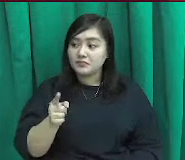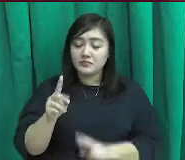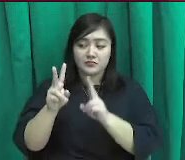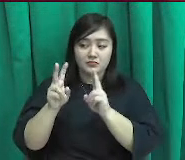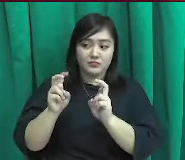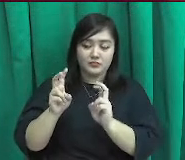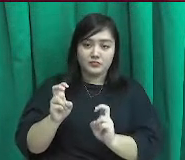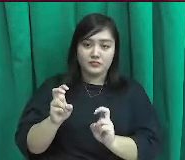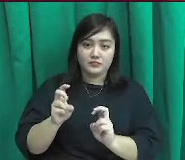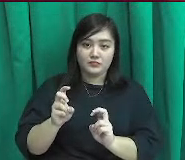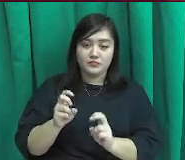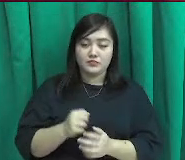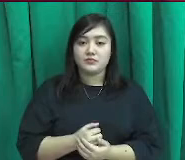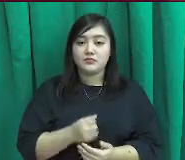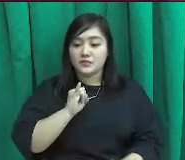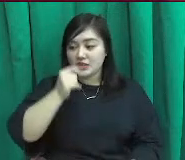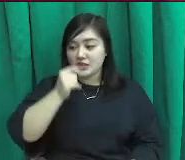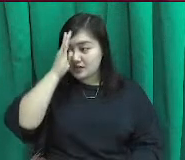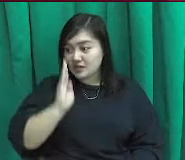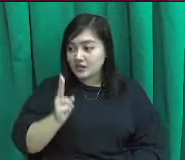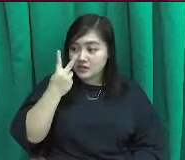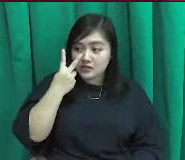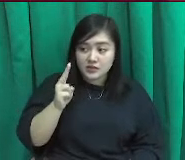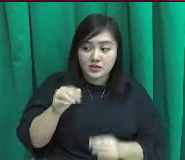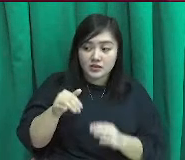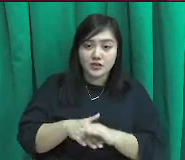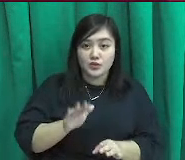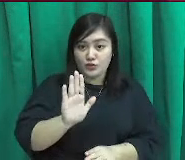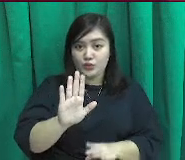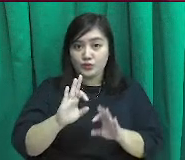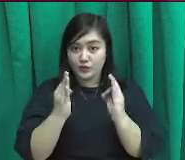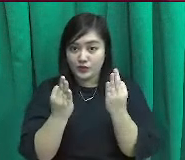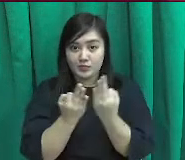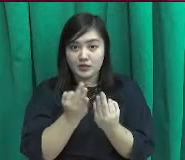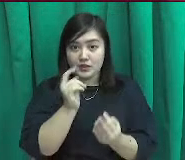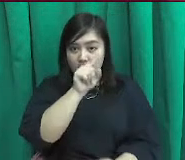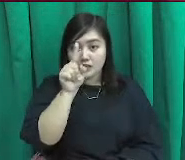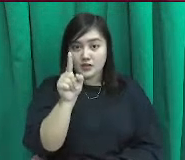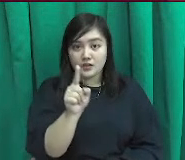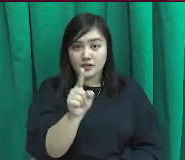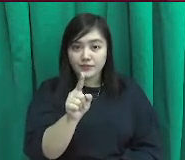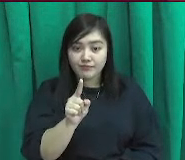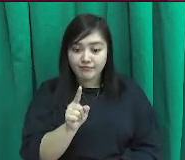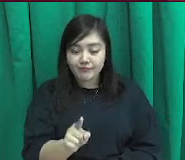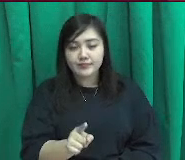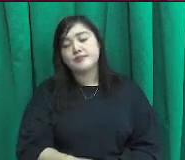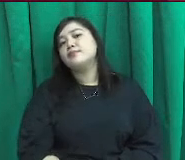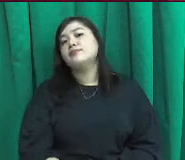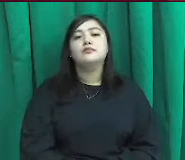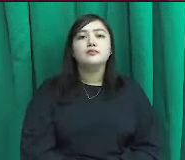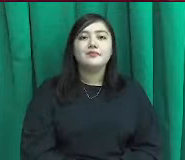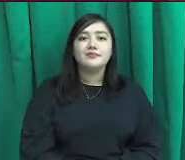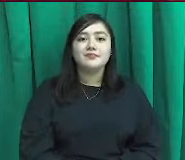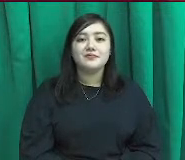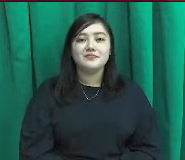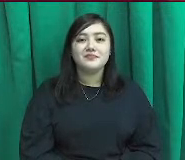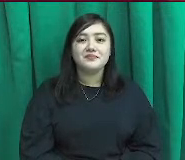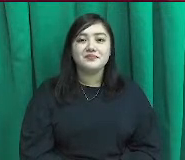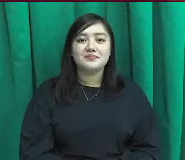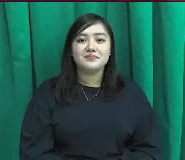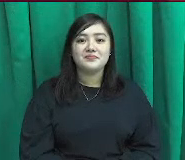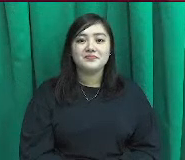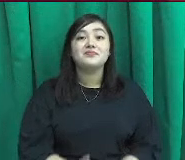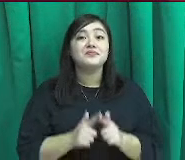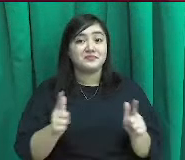ng ating tahanan? That's right. Ayun, magandang katanungan pag nagkakaroon ng bangayan sa loob ng tahanan yeah, eh. Yeah, yeah.